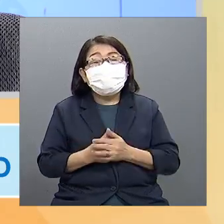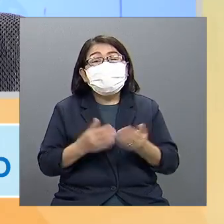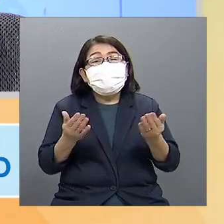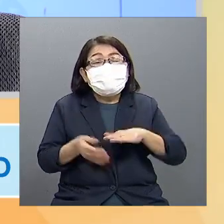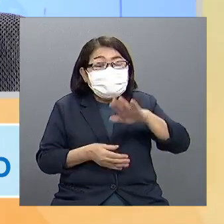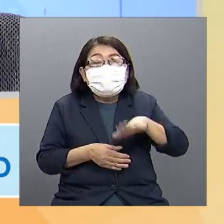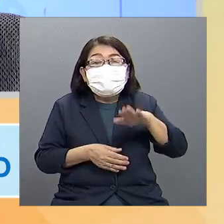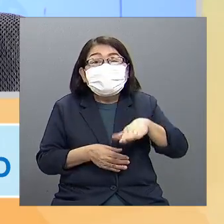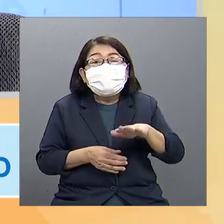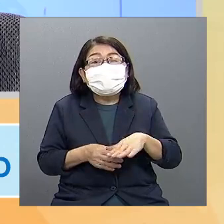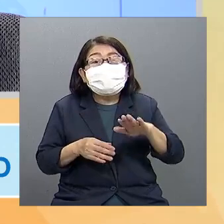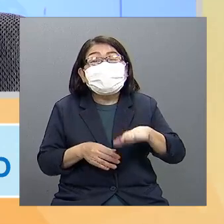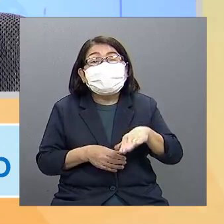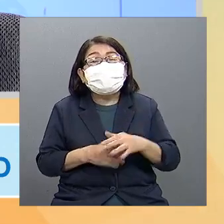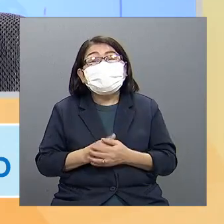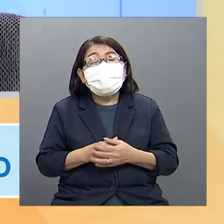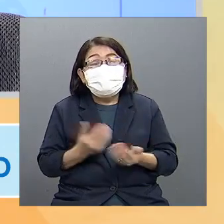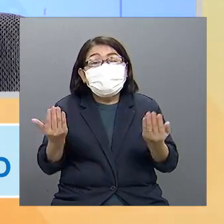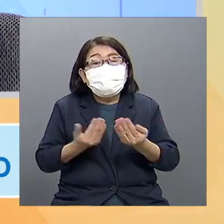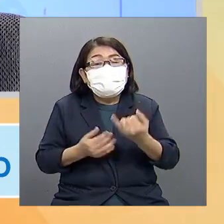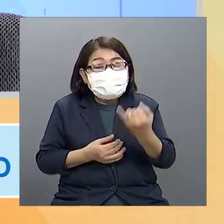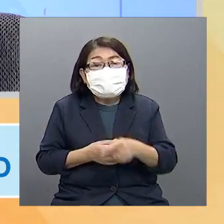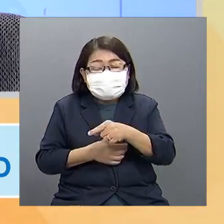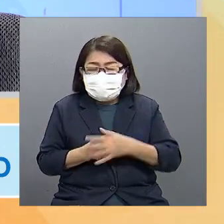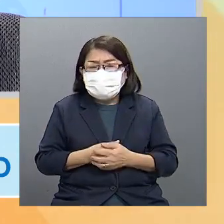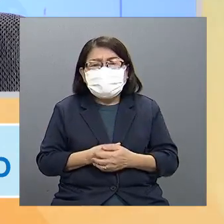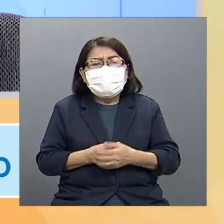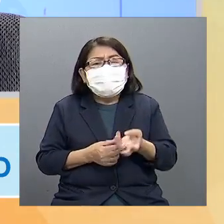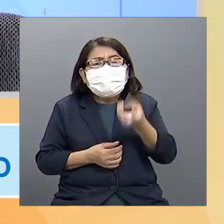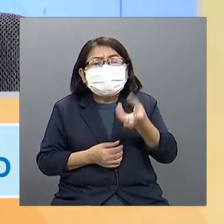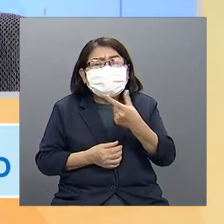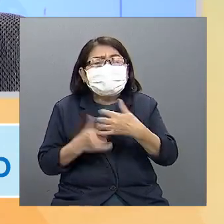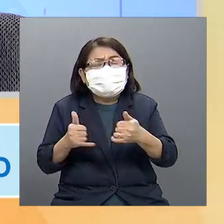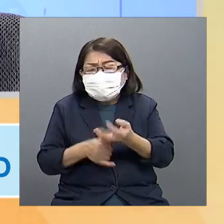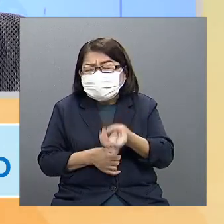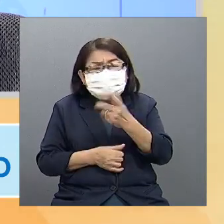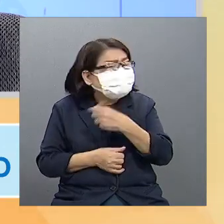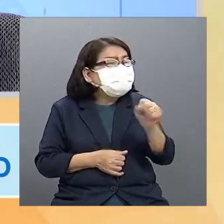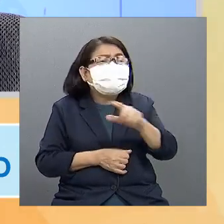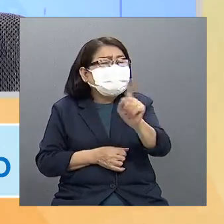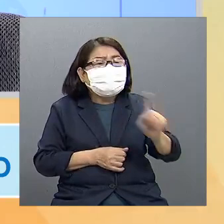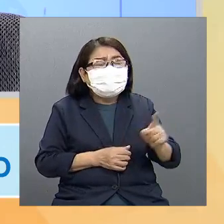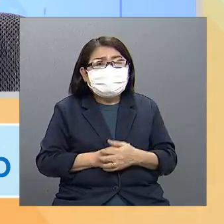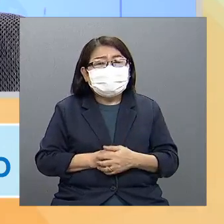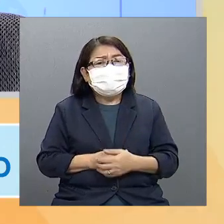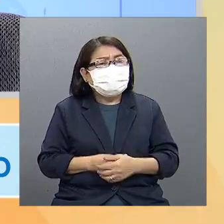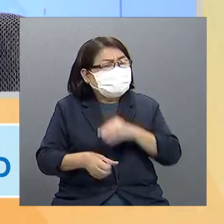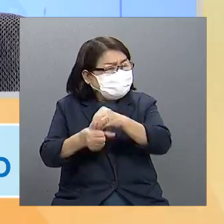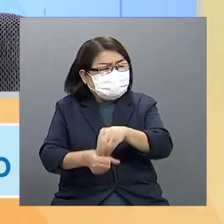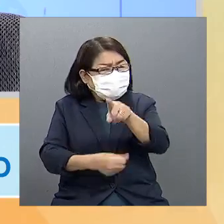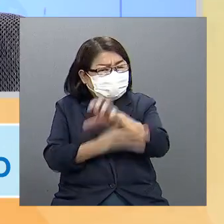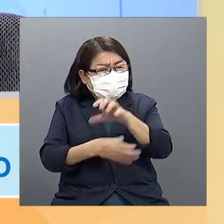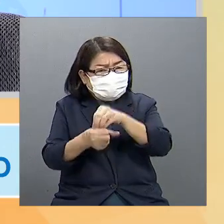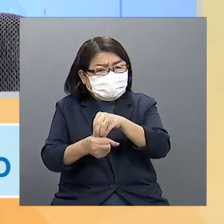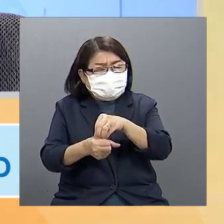ต่ถ้าเหมือนเราหันไปเพื่อให้ความสนใจเหมือนไปหล่อเลี้ยงเอาไว้ให้เขาอยู่กับที่อะค่ะอันนี้ก็จะช่วย